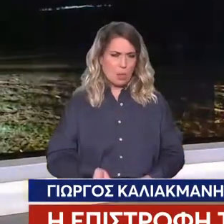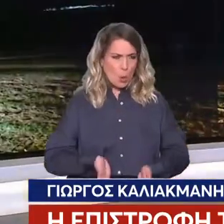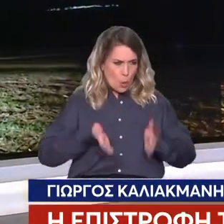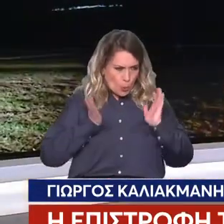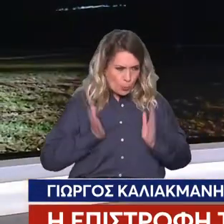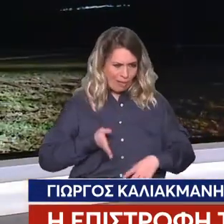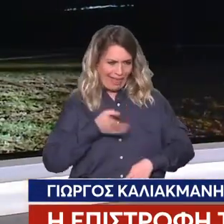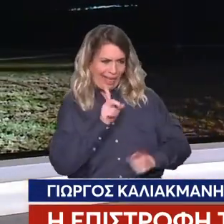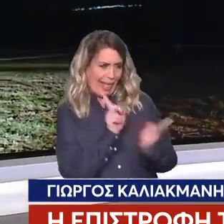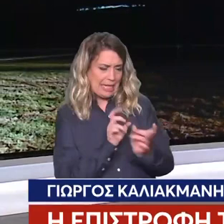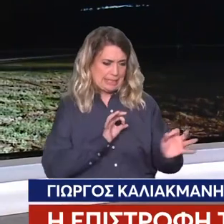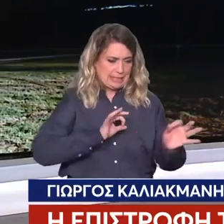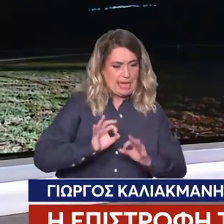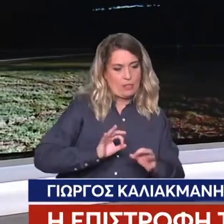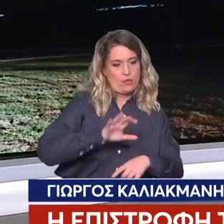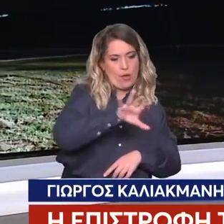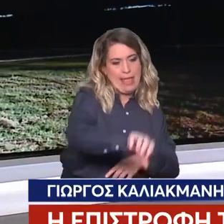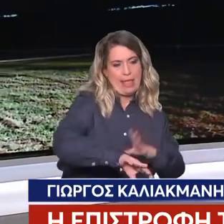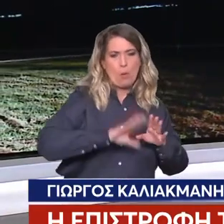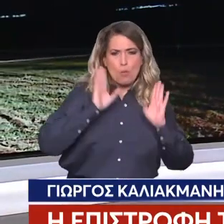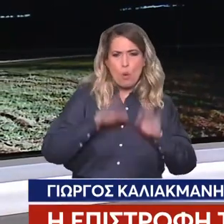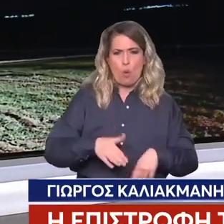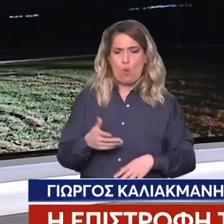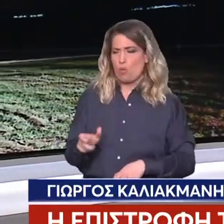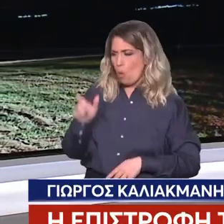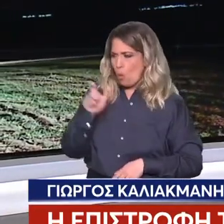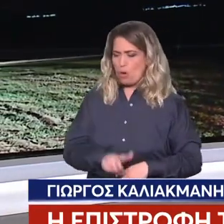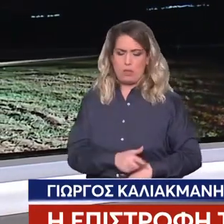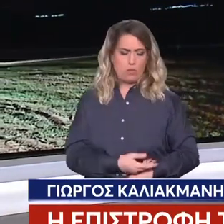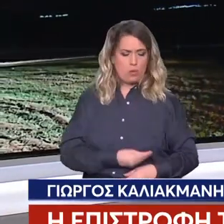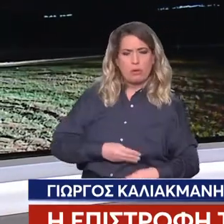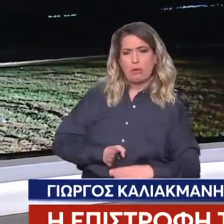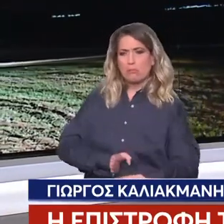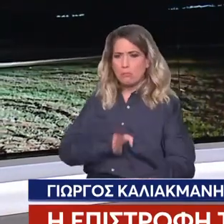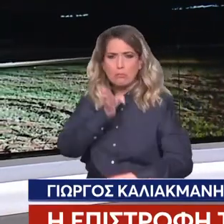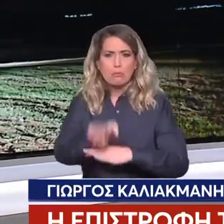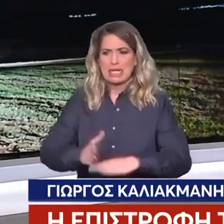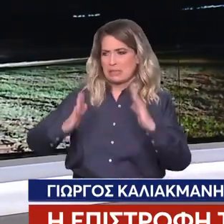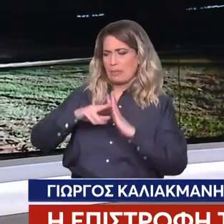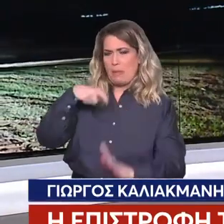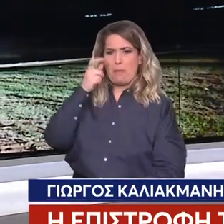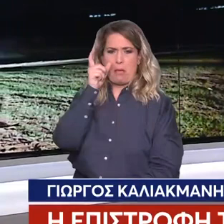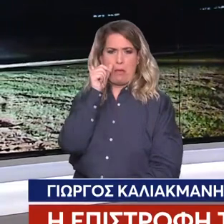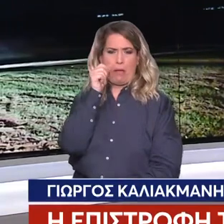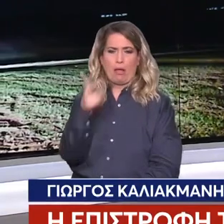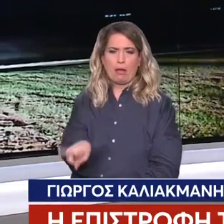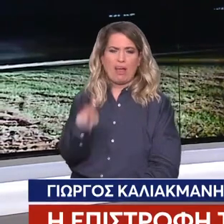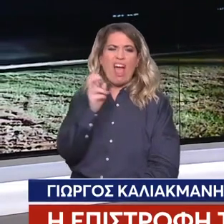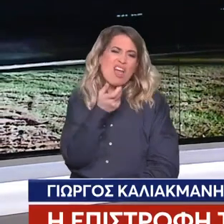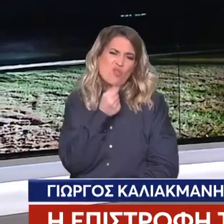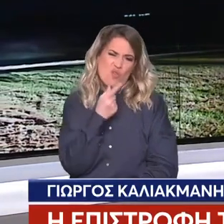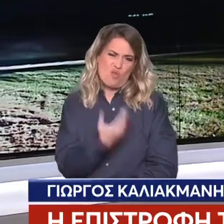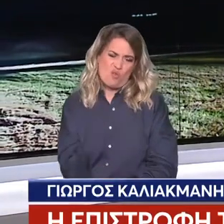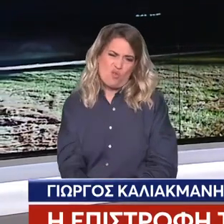πράγματα από το σπίτι του πατέρα της κοπέλας, θα το έχει κάνει με μεγάλη ευκολία. Αυτό που λέτε τώρα είναι το πολύ